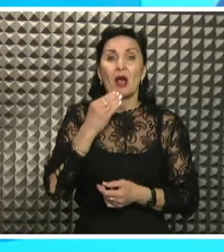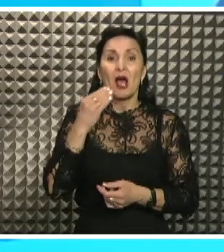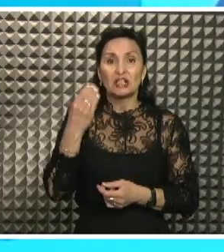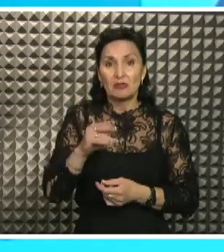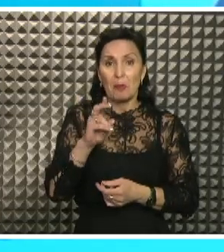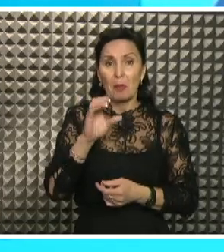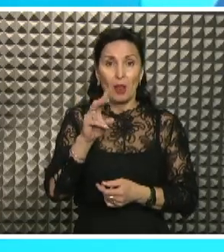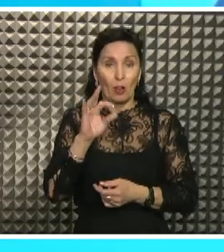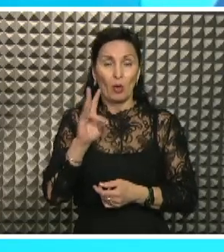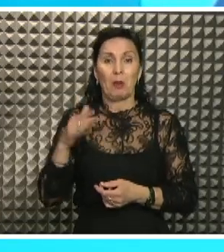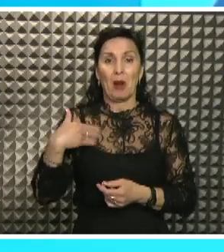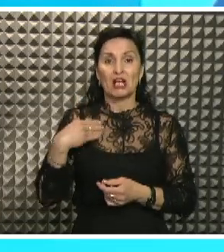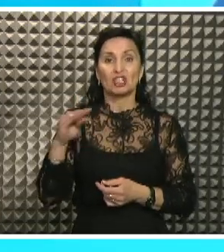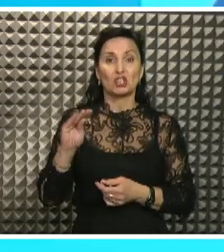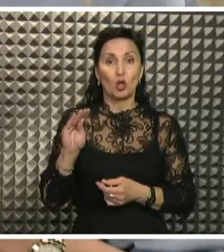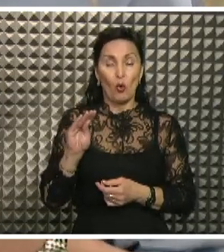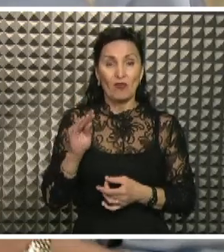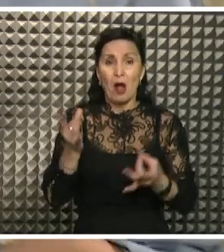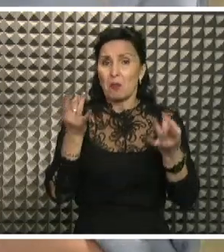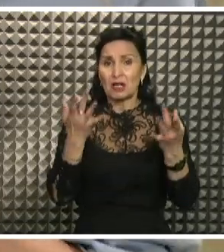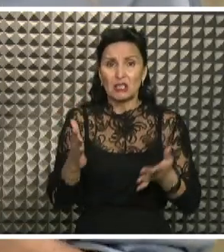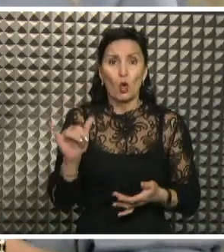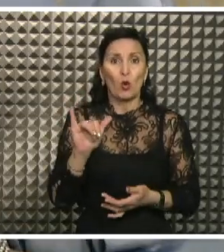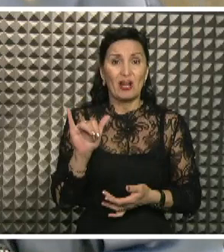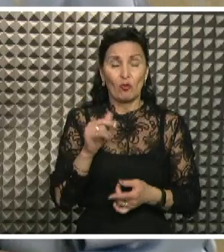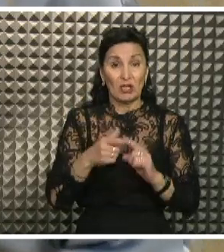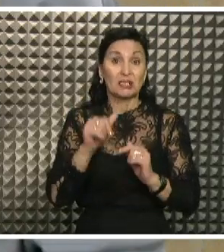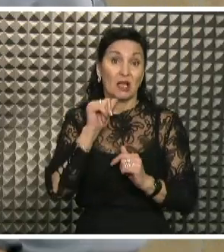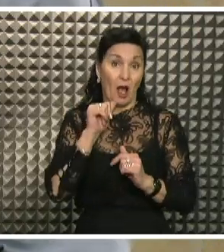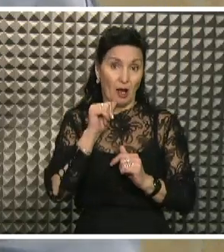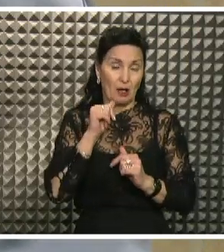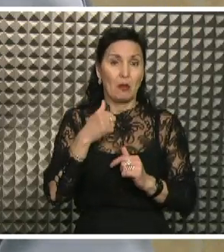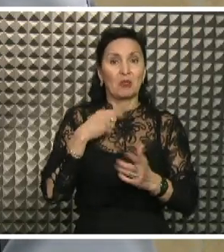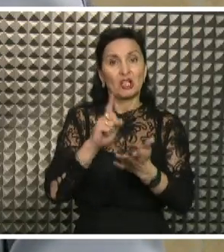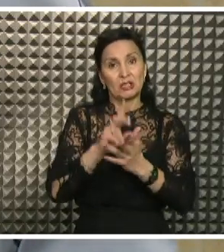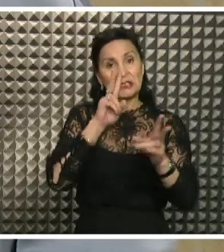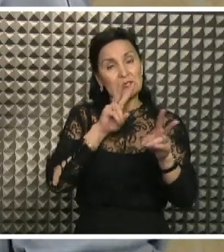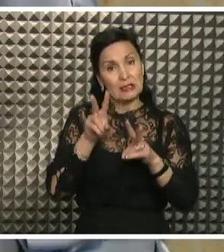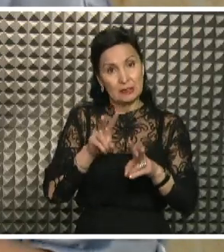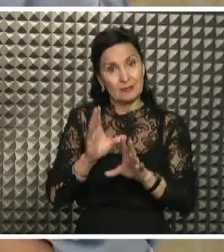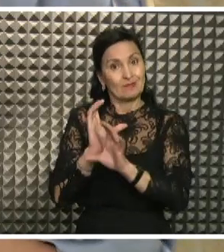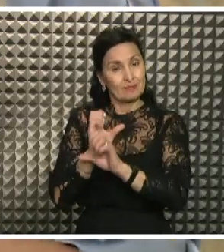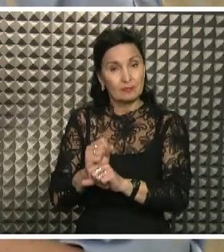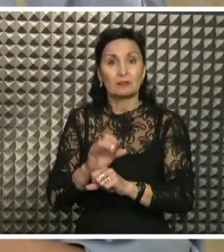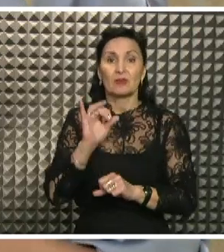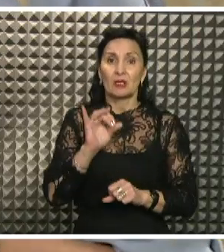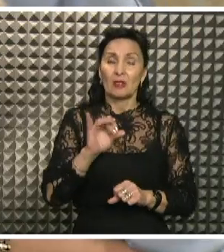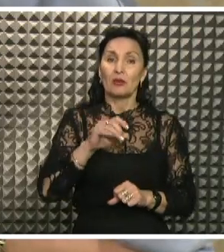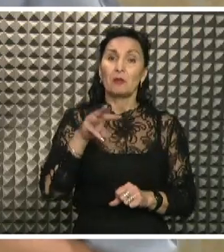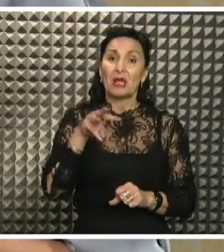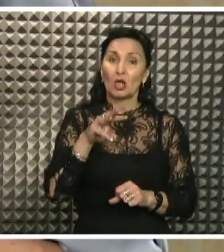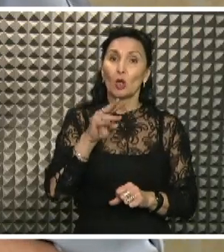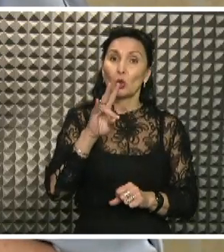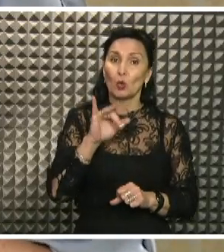белка и полезных жиров. А вот простые углеводы, это сахар, да, мы должны сводить, как правило, к минимуму. И к микронутриентам у